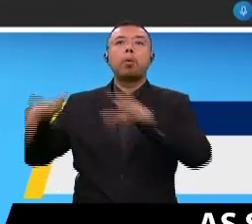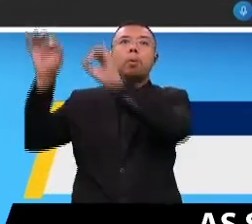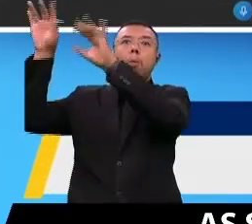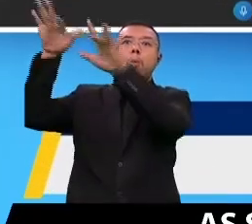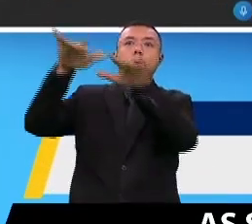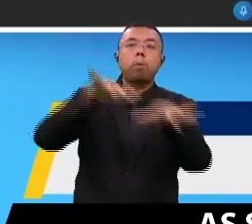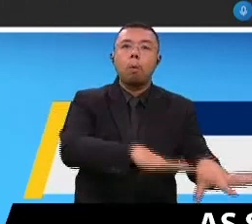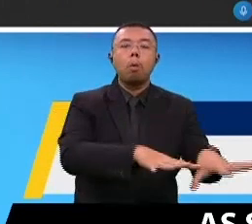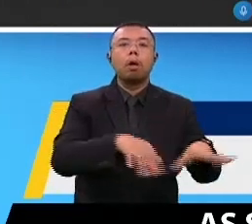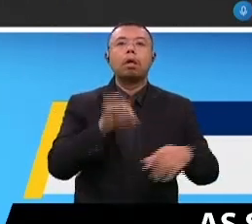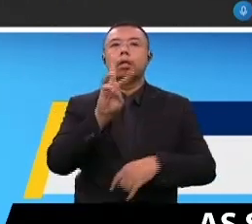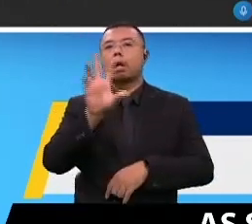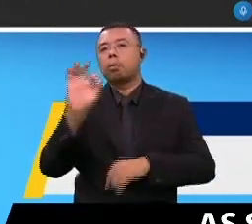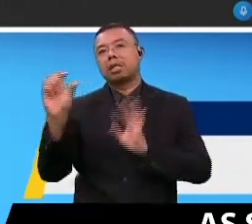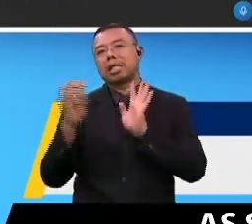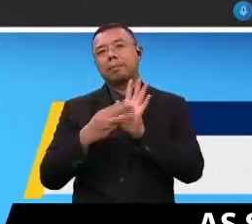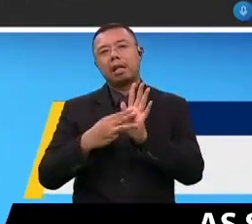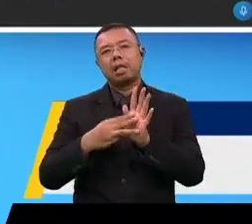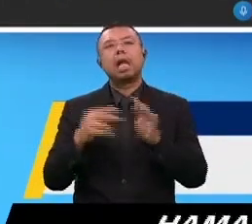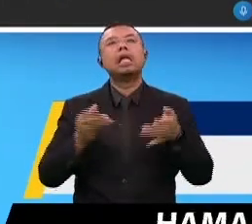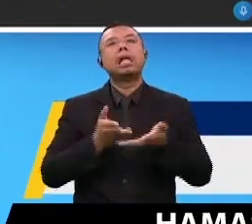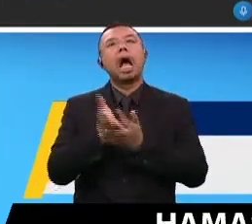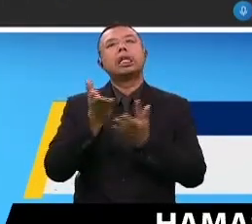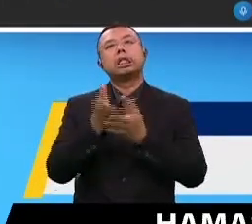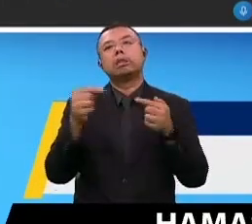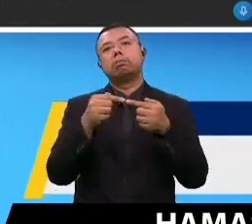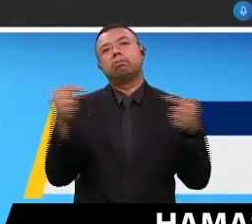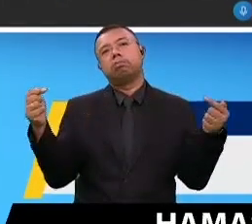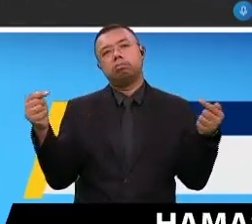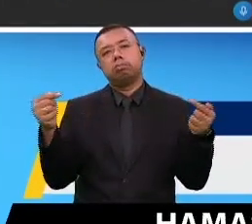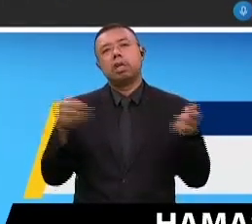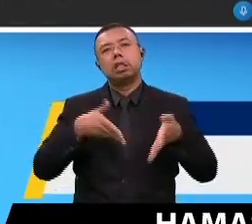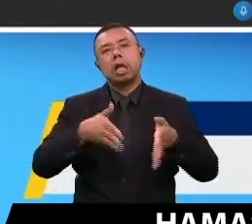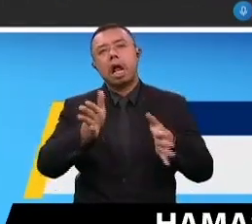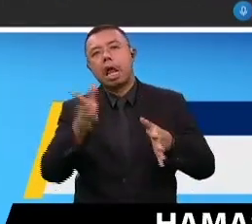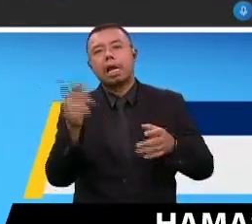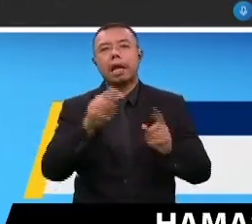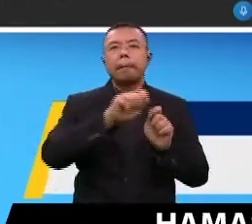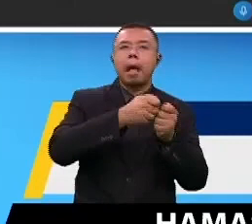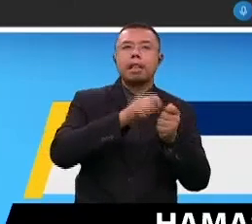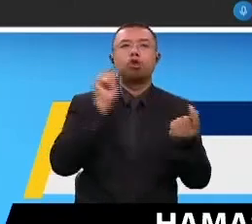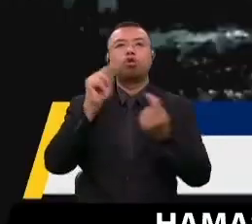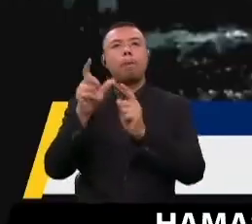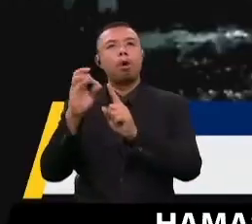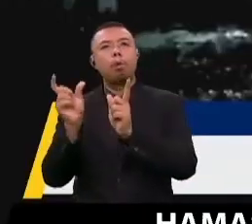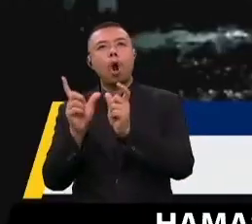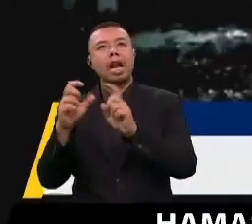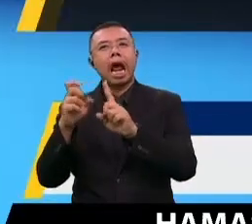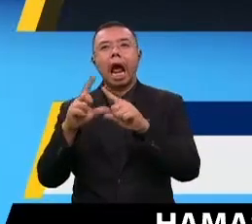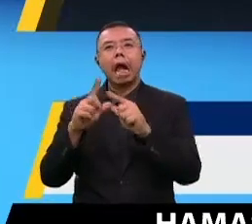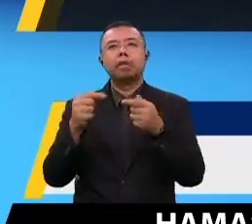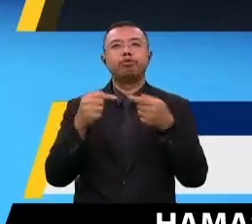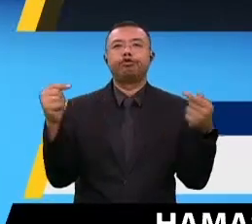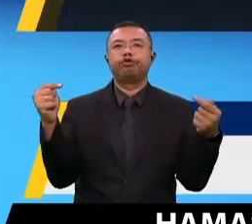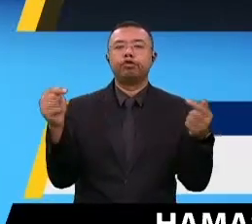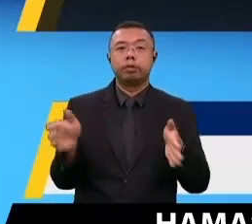air sudah menggenang sampai 30 cm dan memutus Jalan akses Purwodadi gadis ya Udin